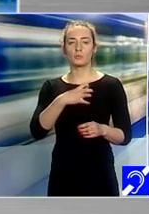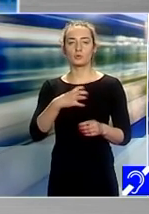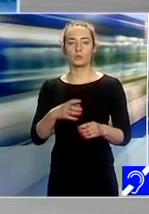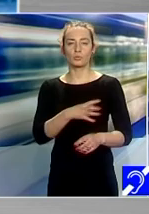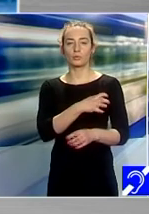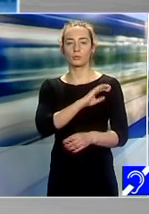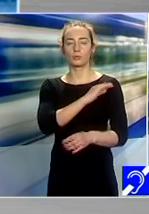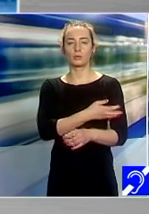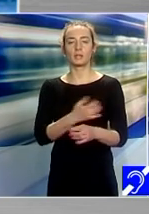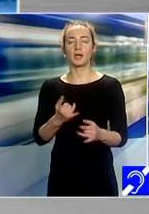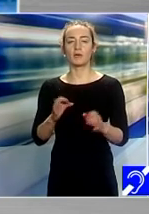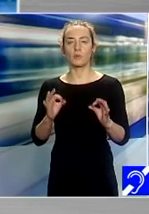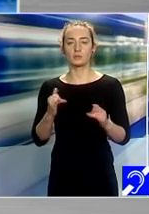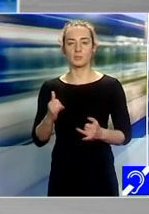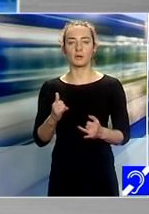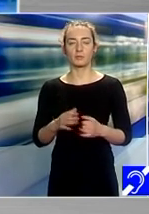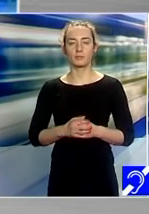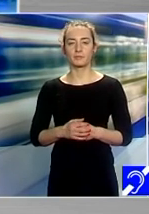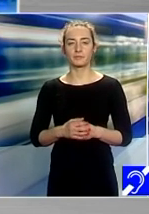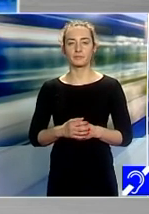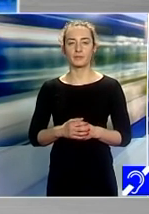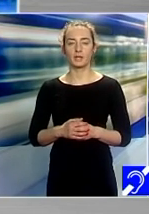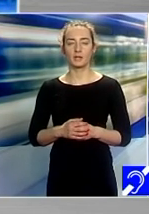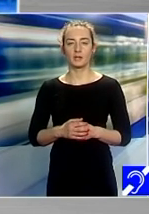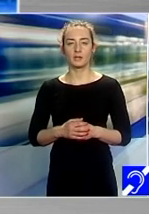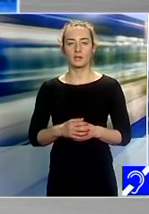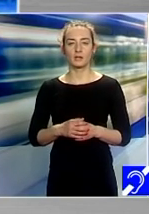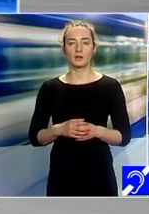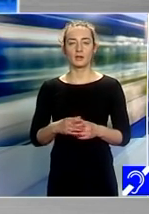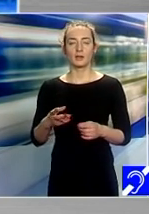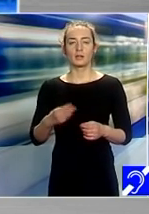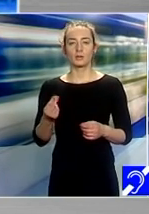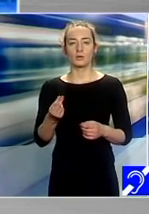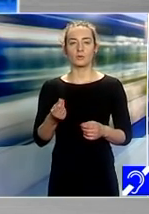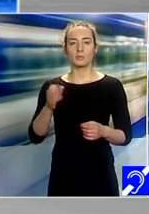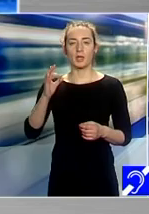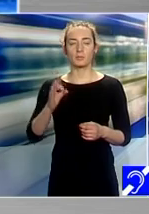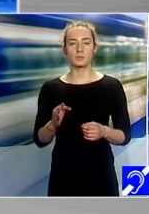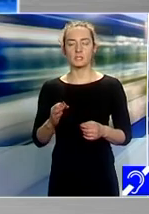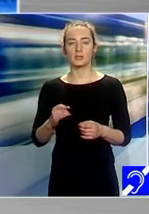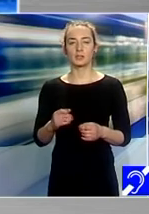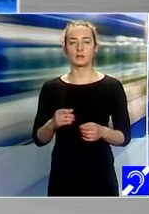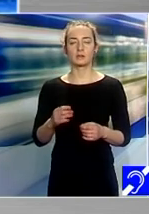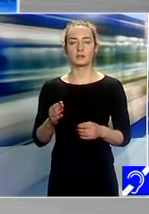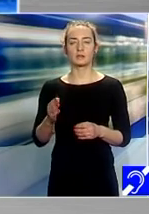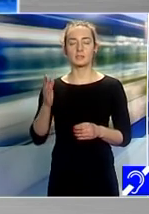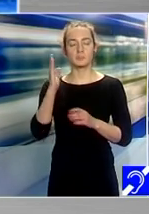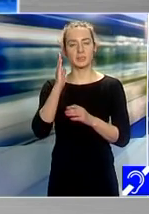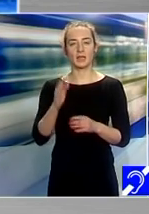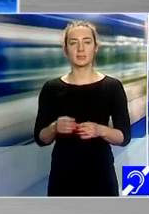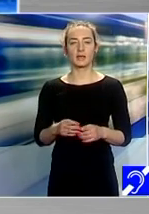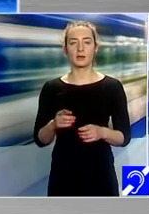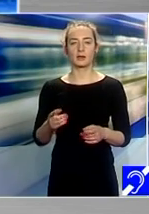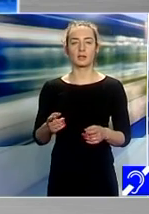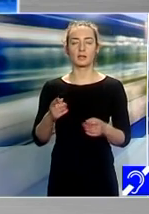pacientului, biologic vorbind, dar și din punct de vedere al sistemului. Pentru că costă mai puțin spitalizarea, perioada de spitalizare și absolut totul.